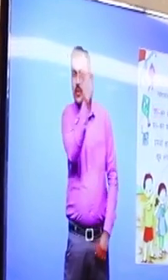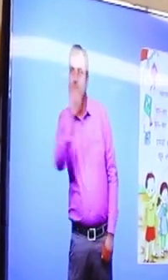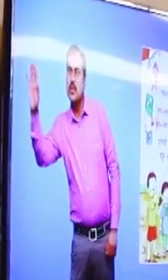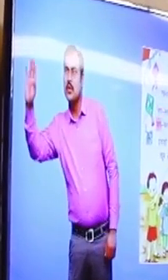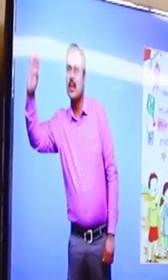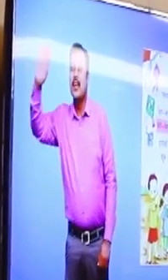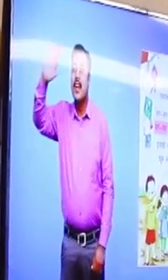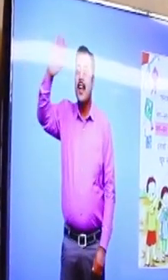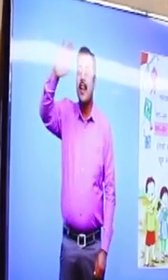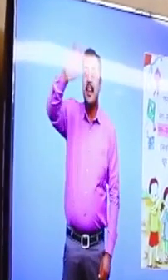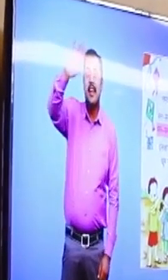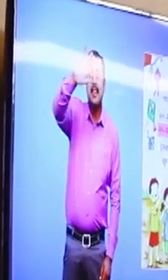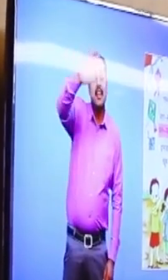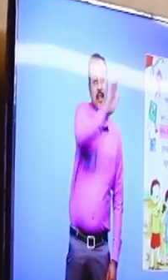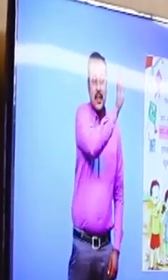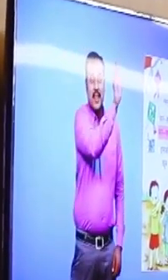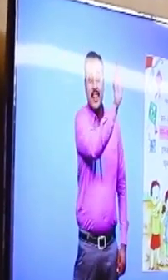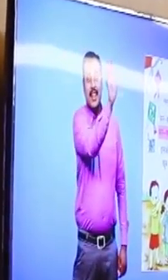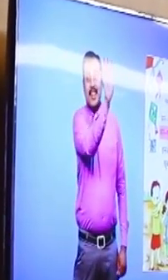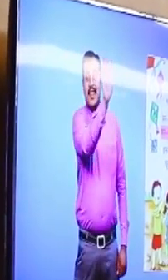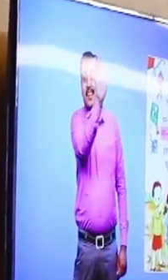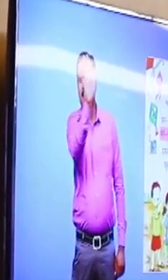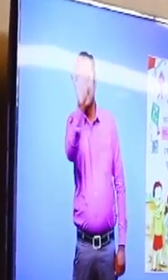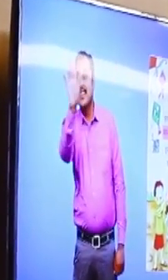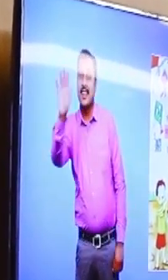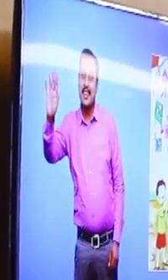पतंग, फर फर फर फर उड़ी पतंग।